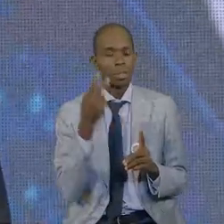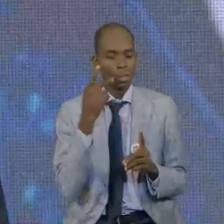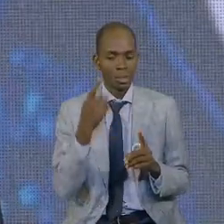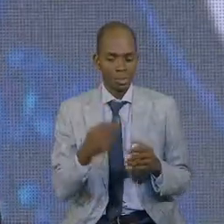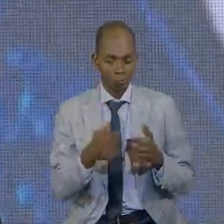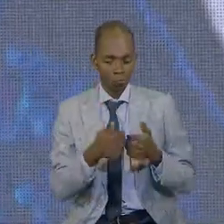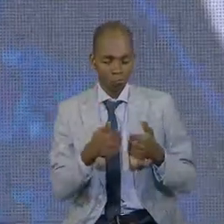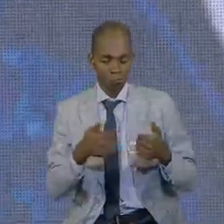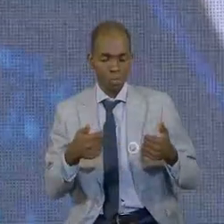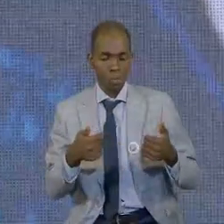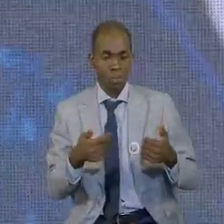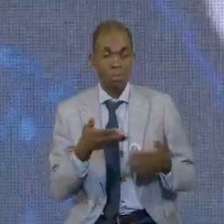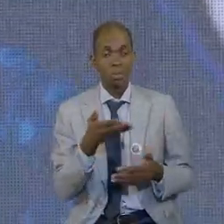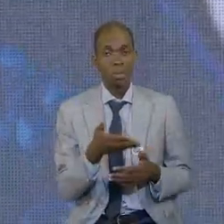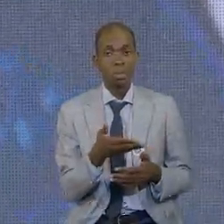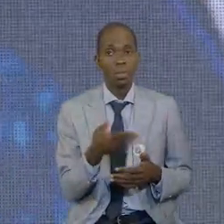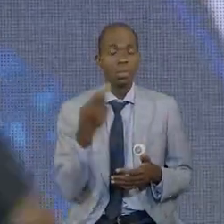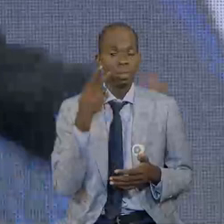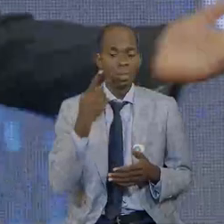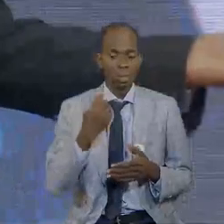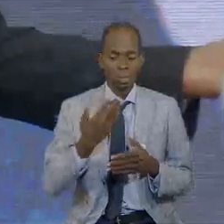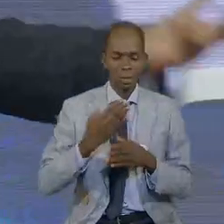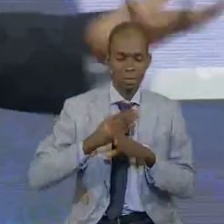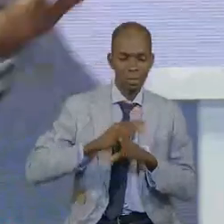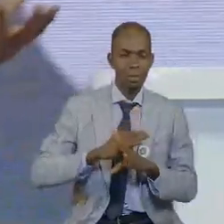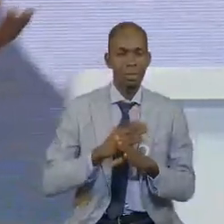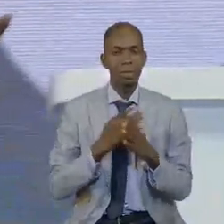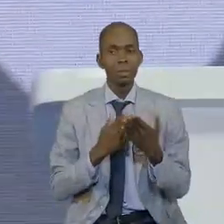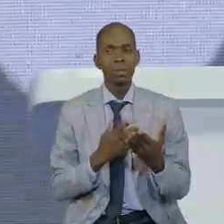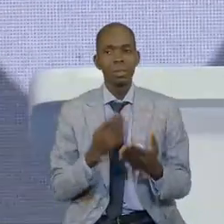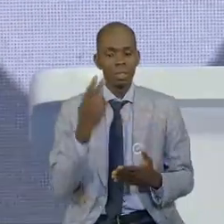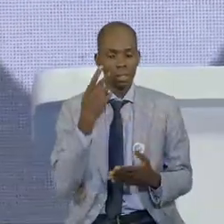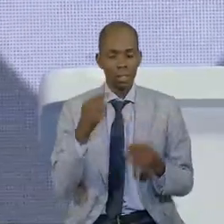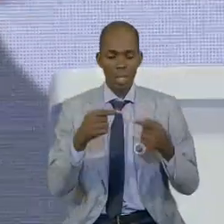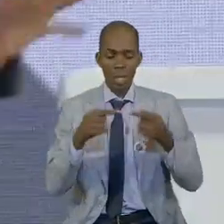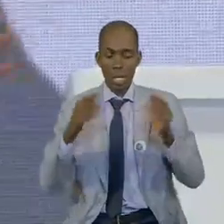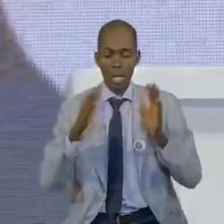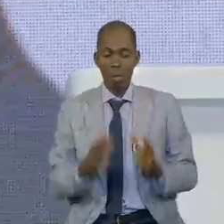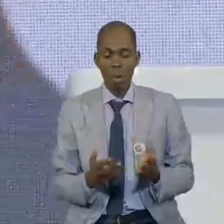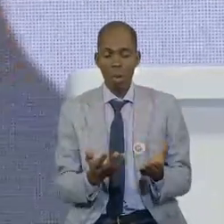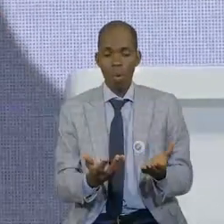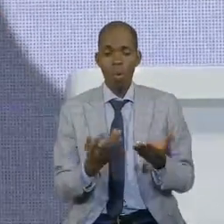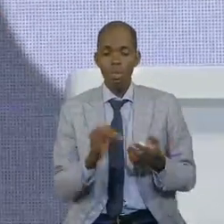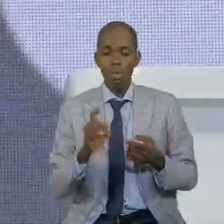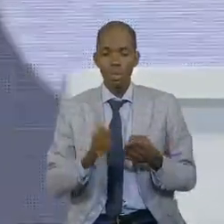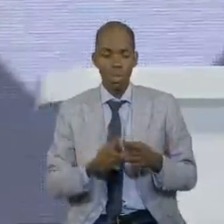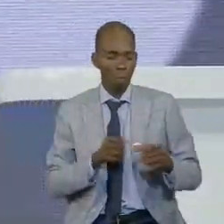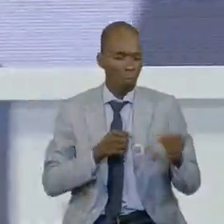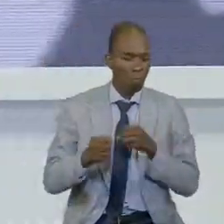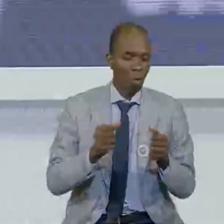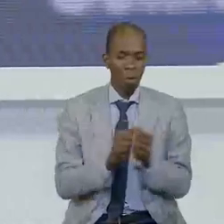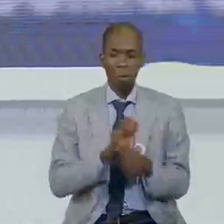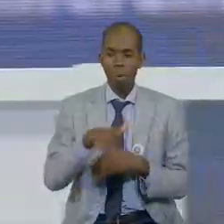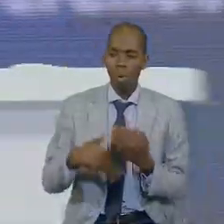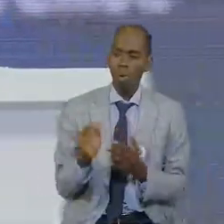les démarcations. Look at the hindrance. Voyez les obstacles. Look at the enemy wanting to fight with all their weapons. Voyez